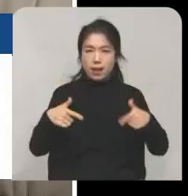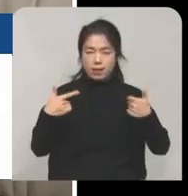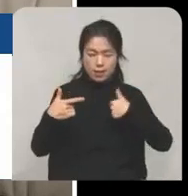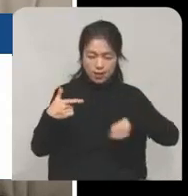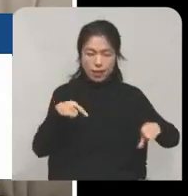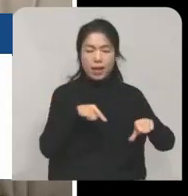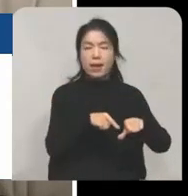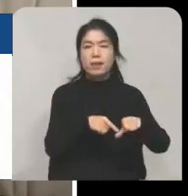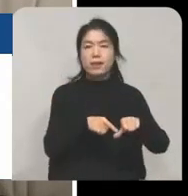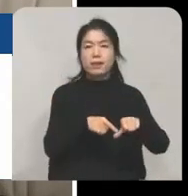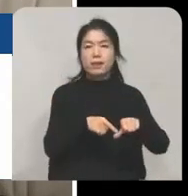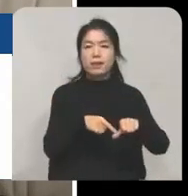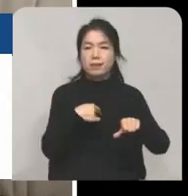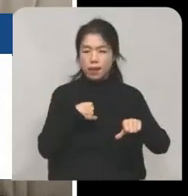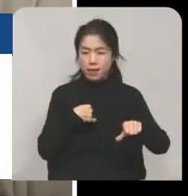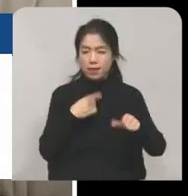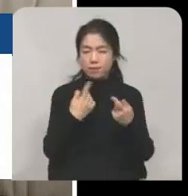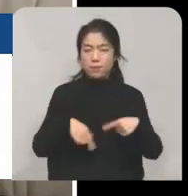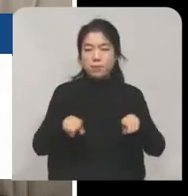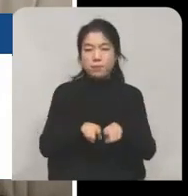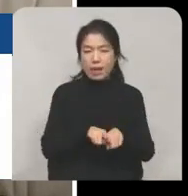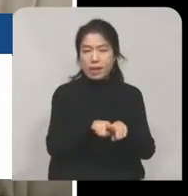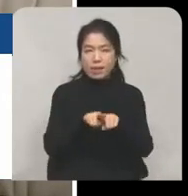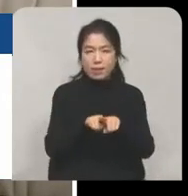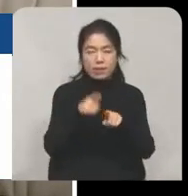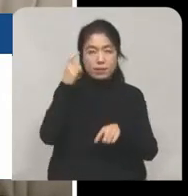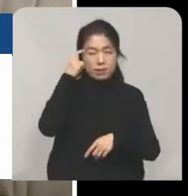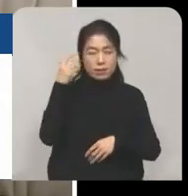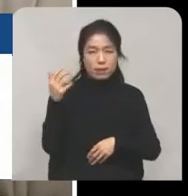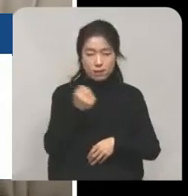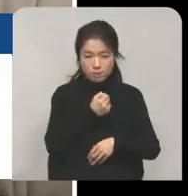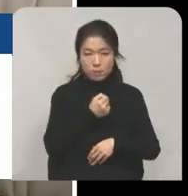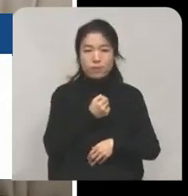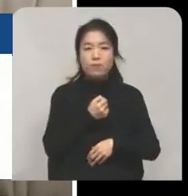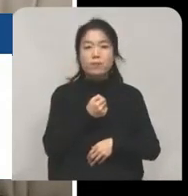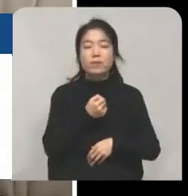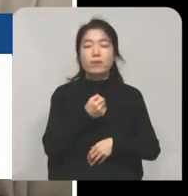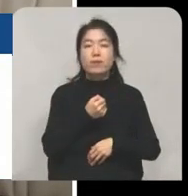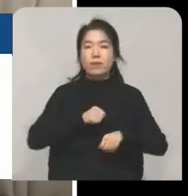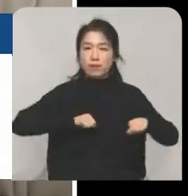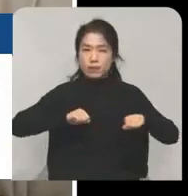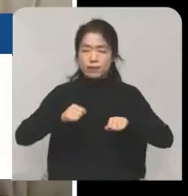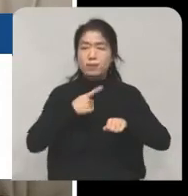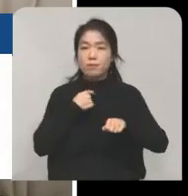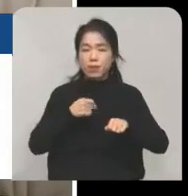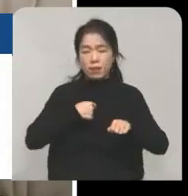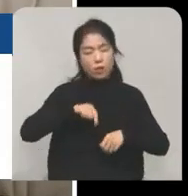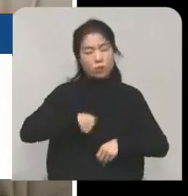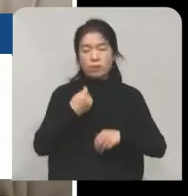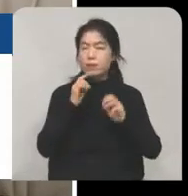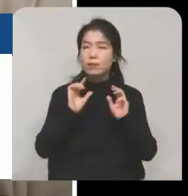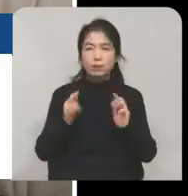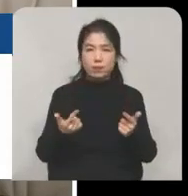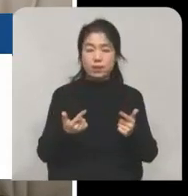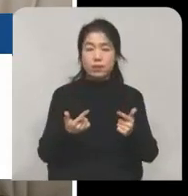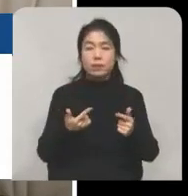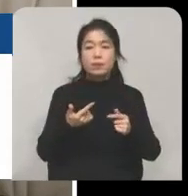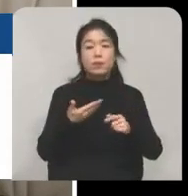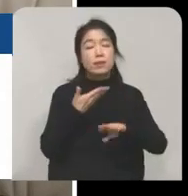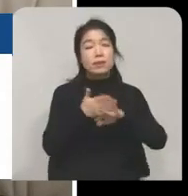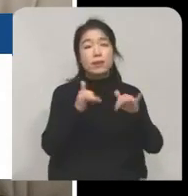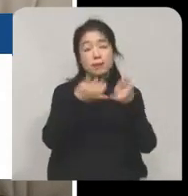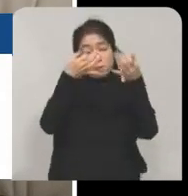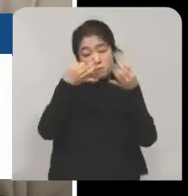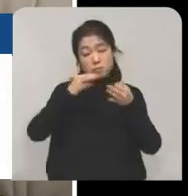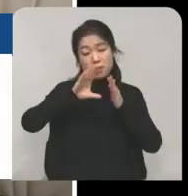하녀 적어 툴이 이 간다 이렇게 생각을 하고 난 나 혼자가 아니다 4 남들이